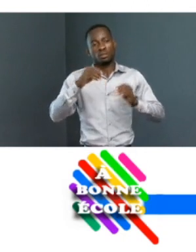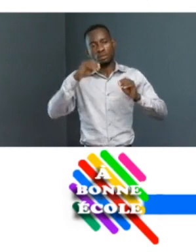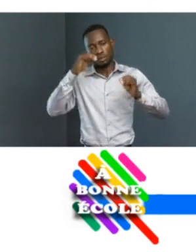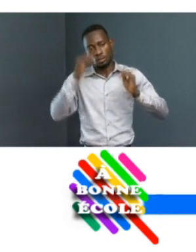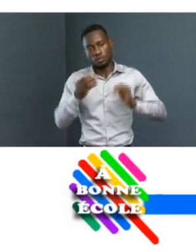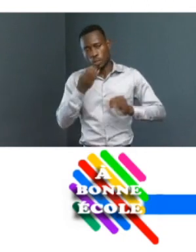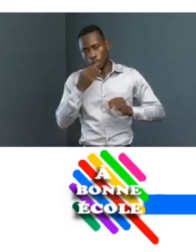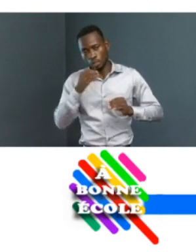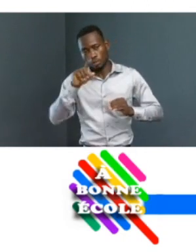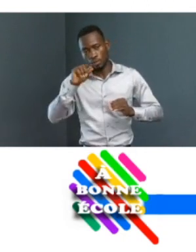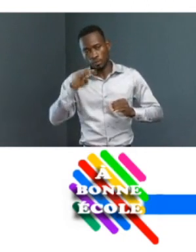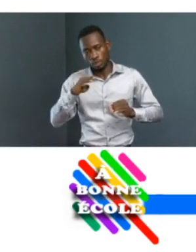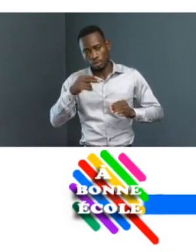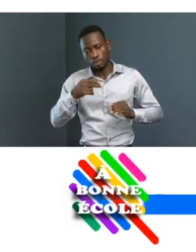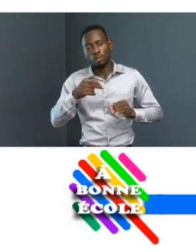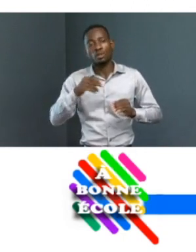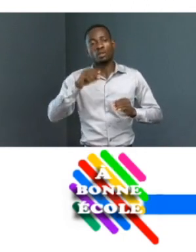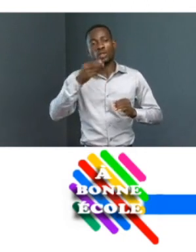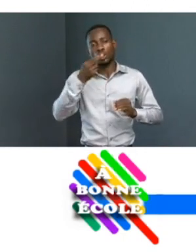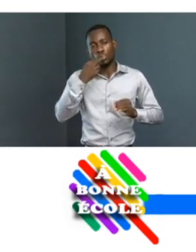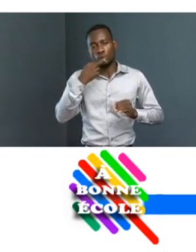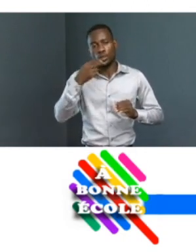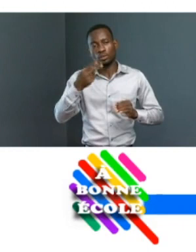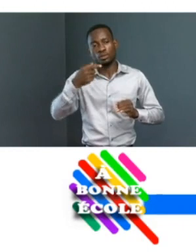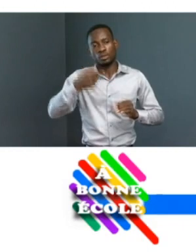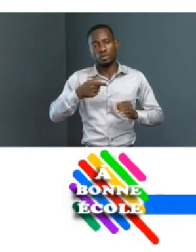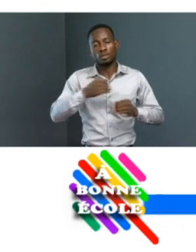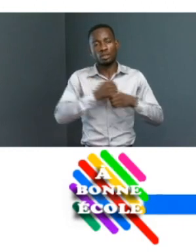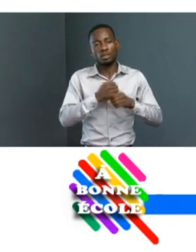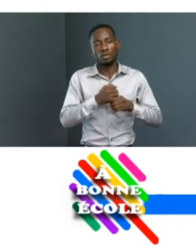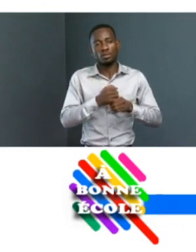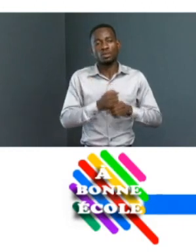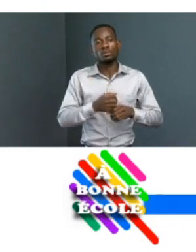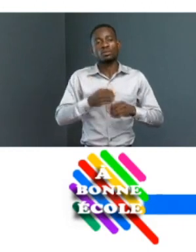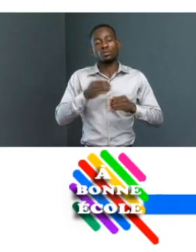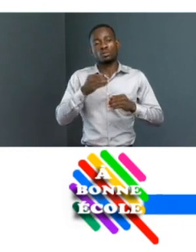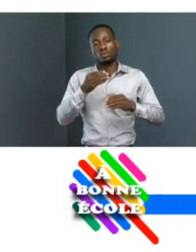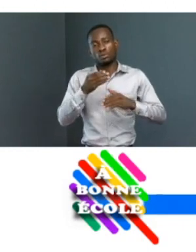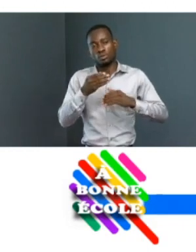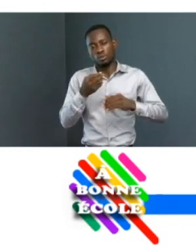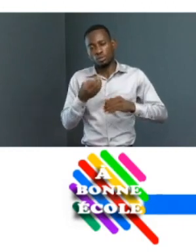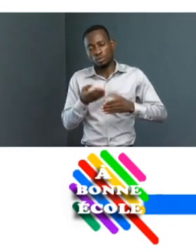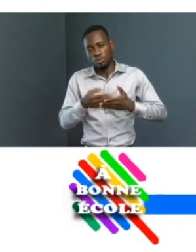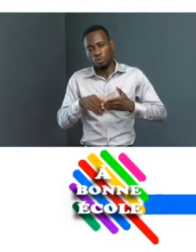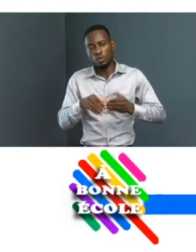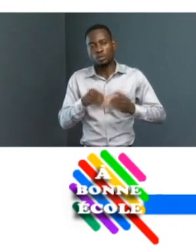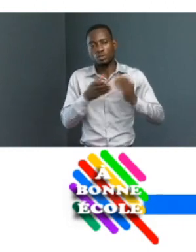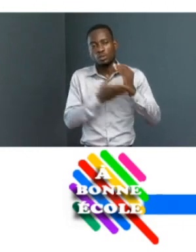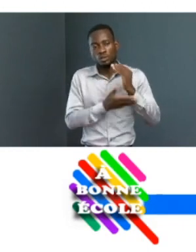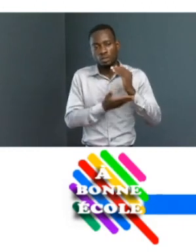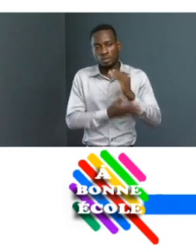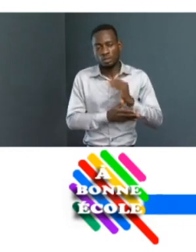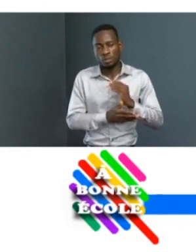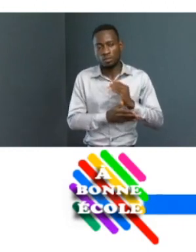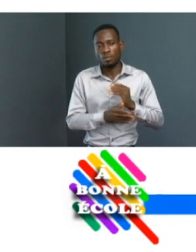heures un repas de 2 kg composé essentiellement de morceaux d'igname. La composition centésimale